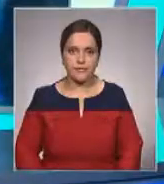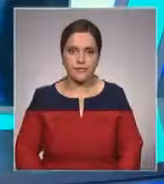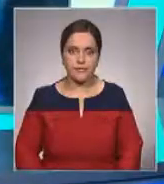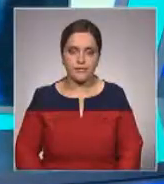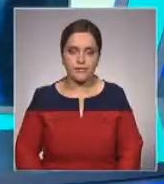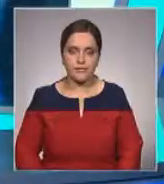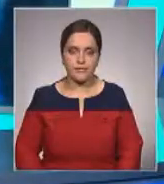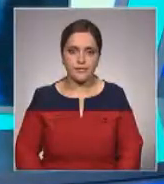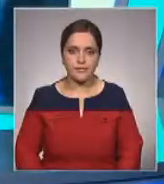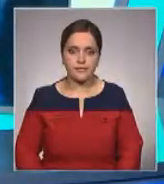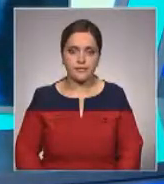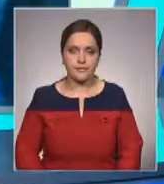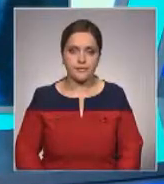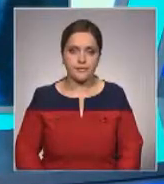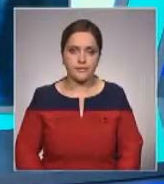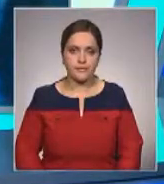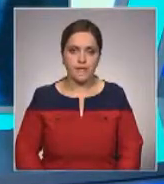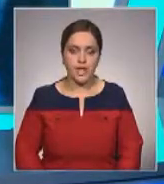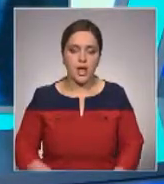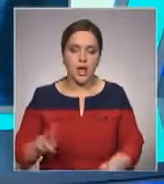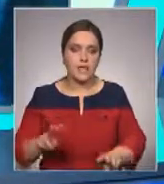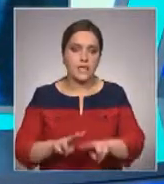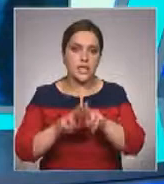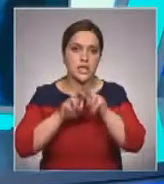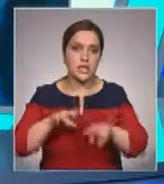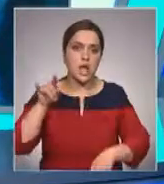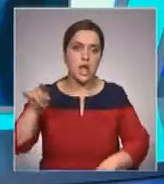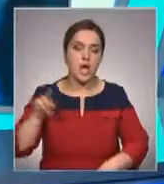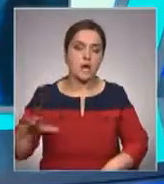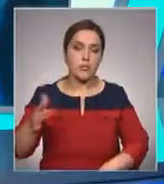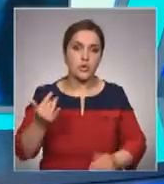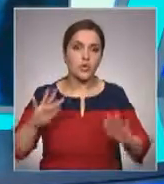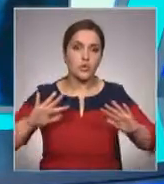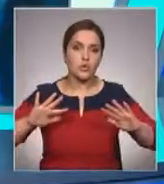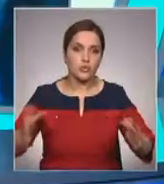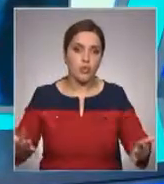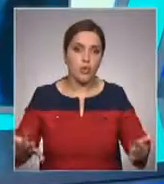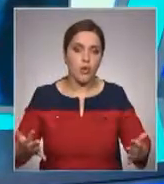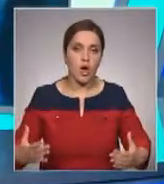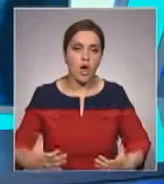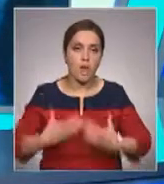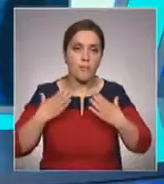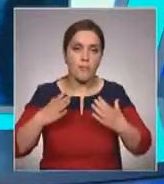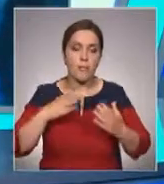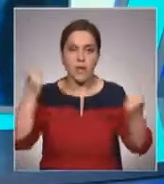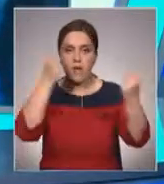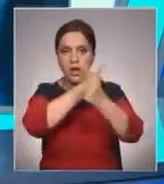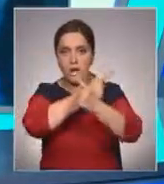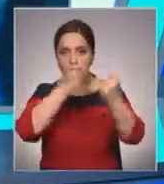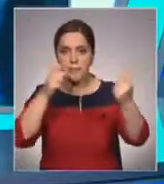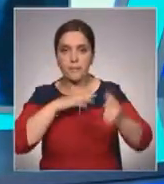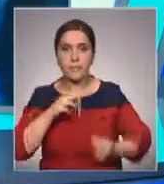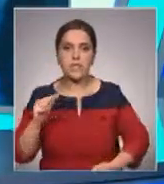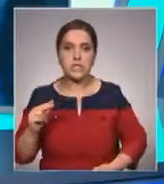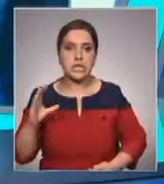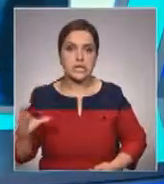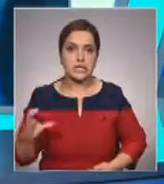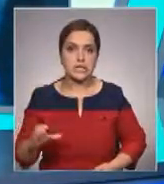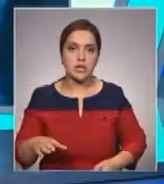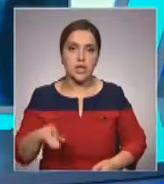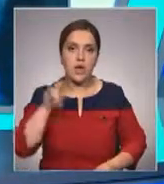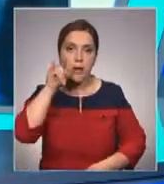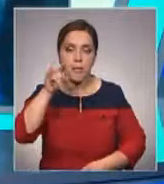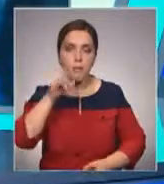Это 24 KZ, мы продолжаем. В столичном аэропорту сегодня случился переполох. Там была объявлена чрезвычайная ситуация. На